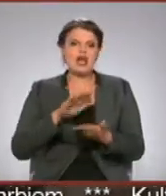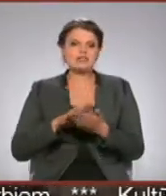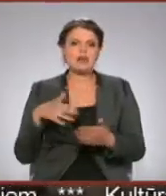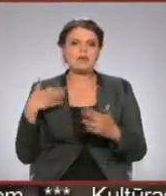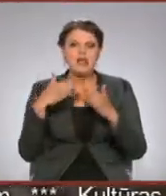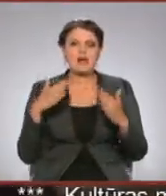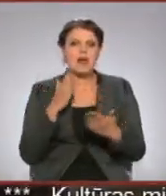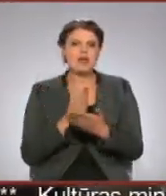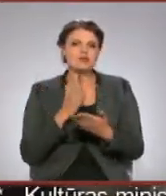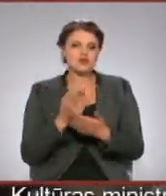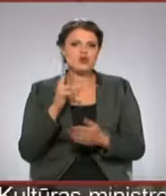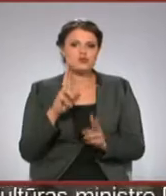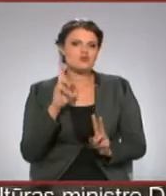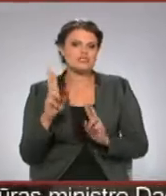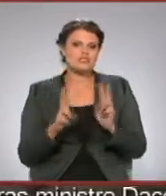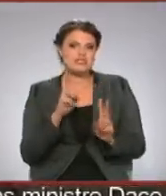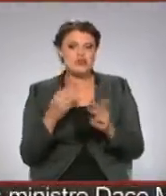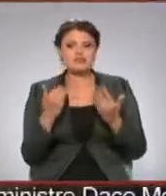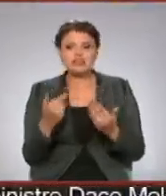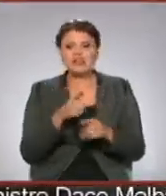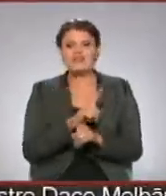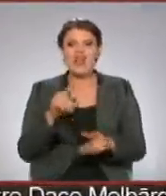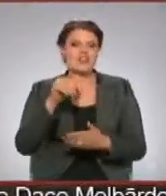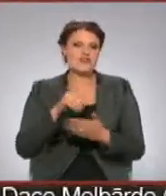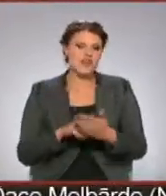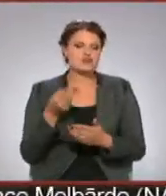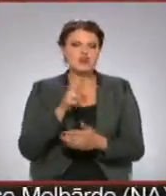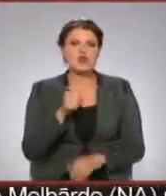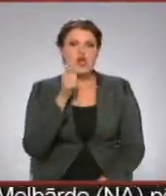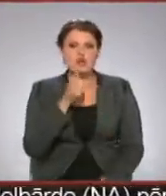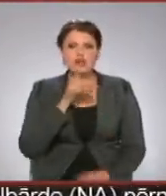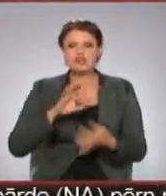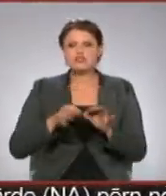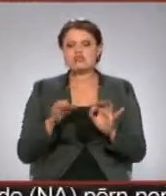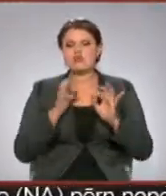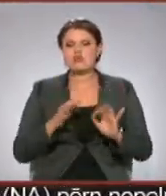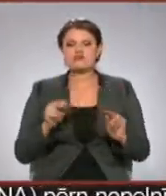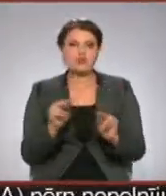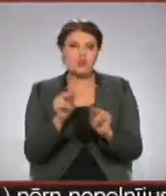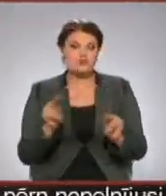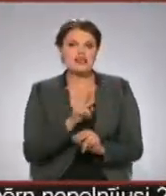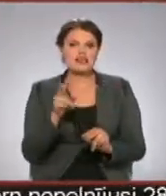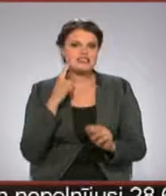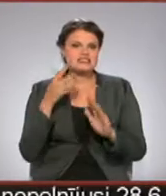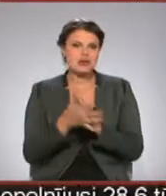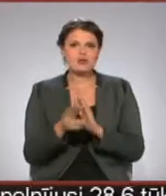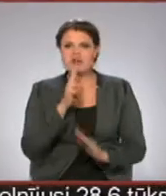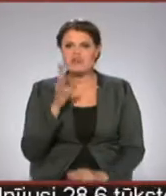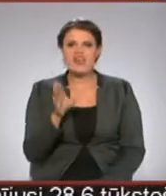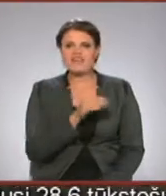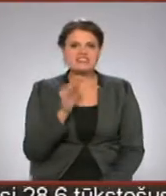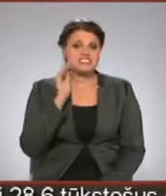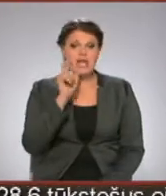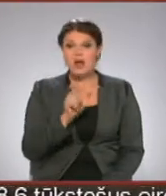mājās notiekošo un skanošo. Tagad tā ir vēsture un bieži sarežģīta profesionāļa mūzika, kas ir saprotama ne visiem